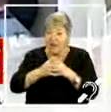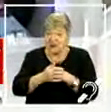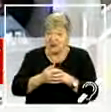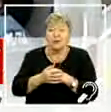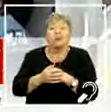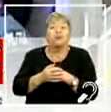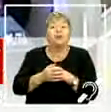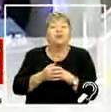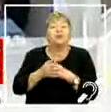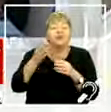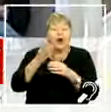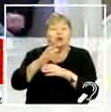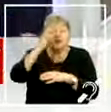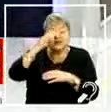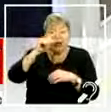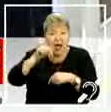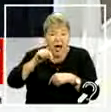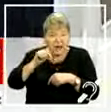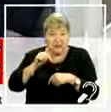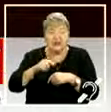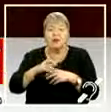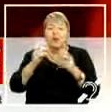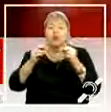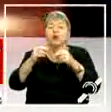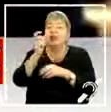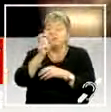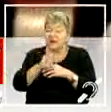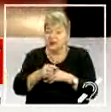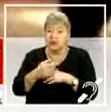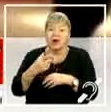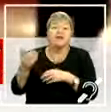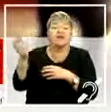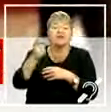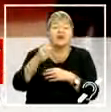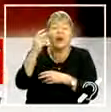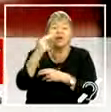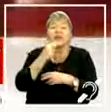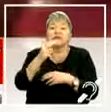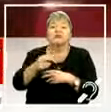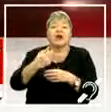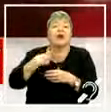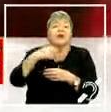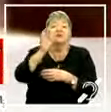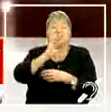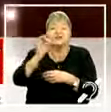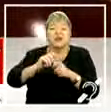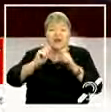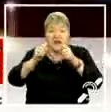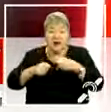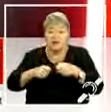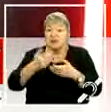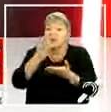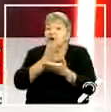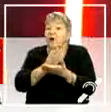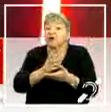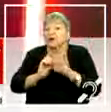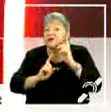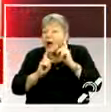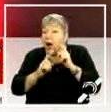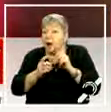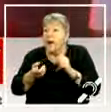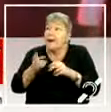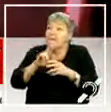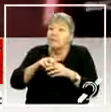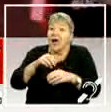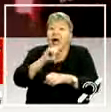cursul zilei de astăzi mai multe persoane să fie audiate, iar procurorii DIICOT să decidă dacă fac și alte rețineri